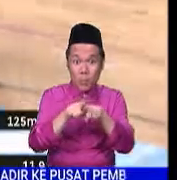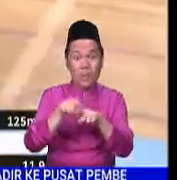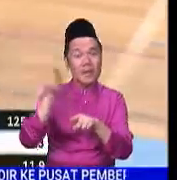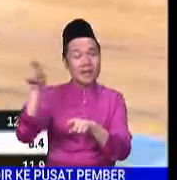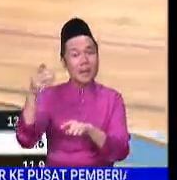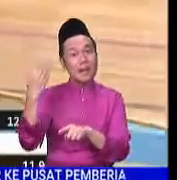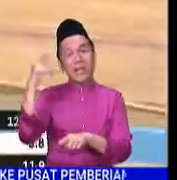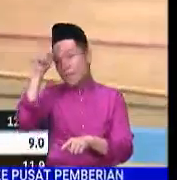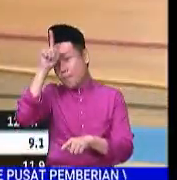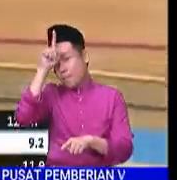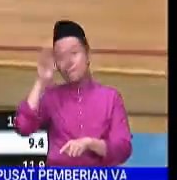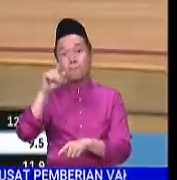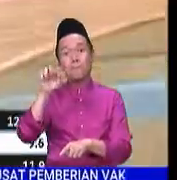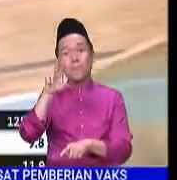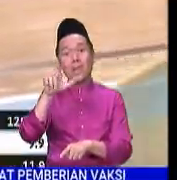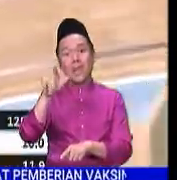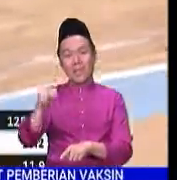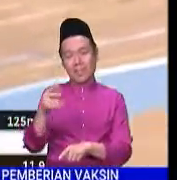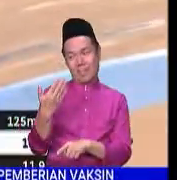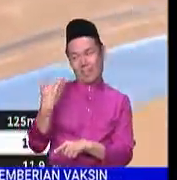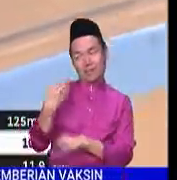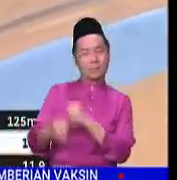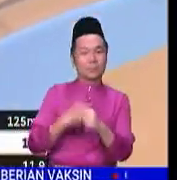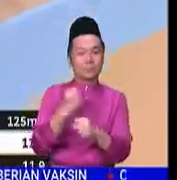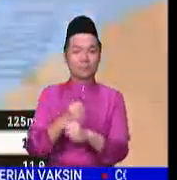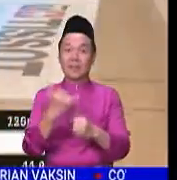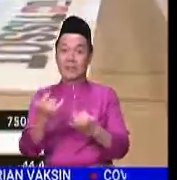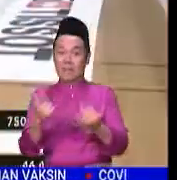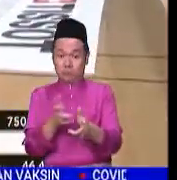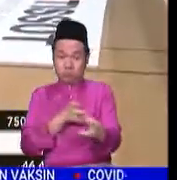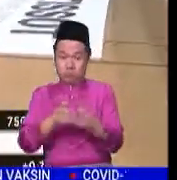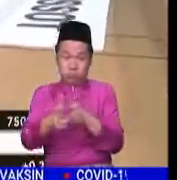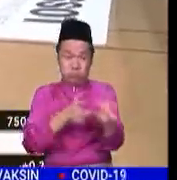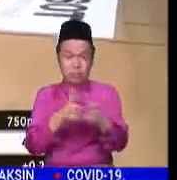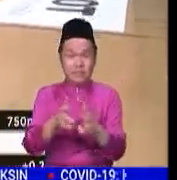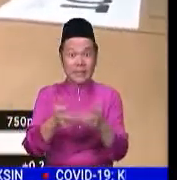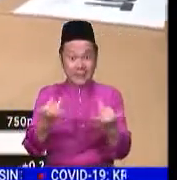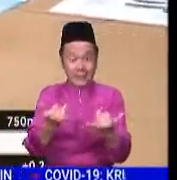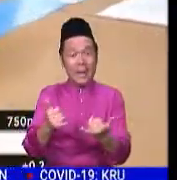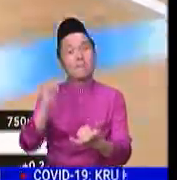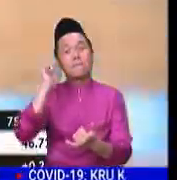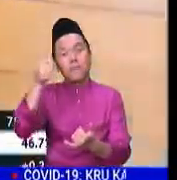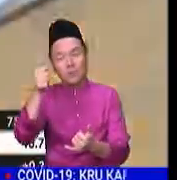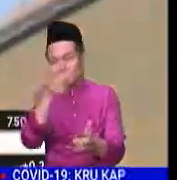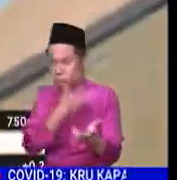di Berlin tahun lalu. Dia akan bersaing dalam acara Kirin hari ini dan Pecut pada esok.